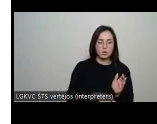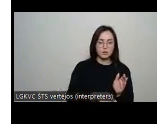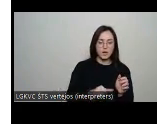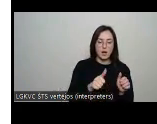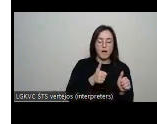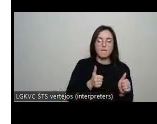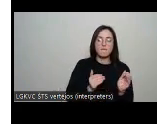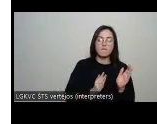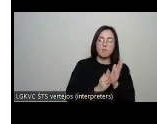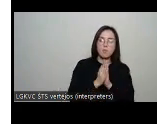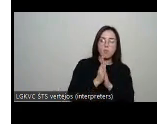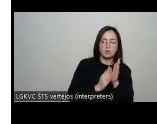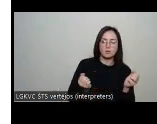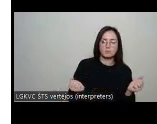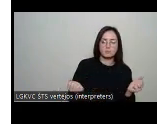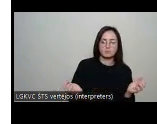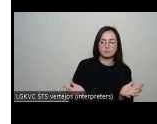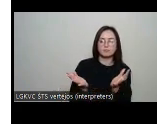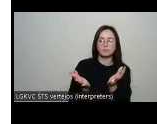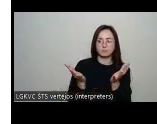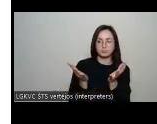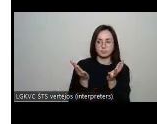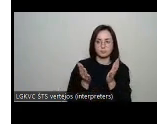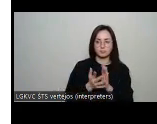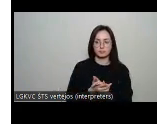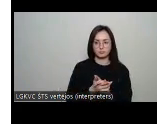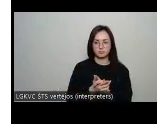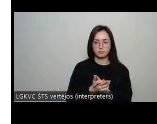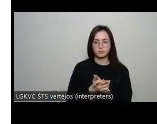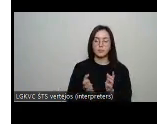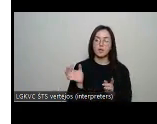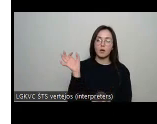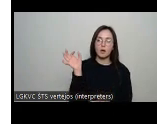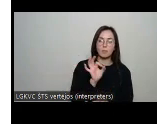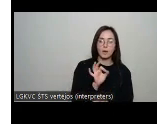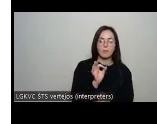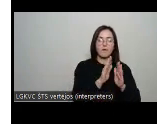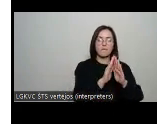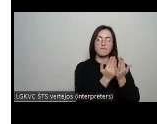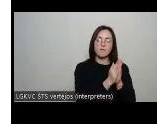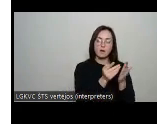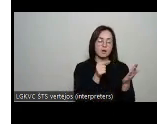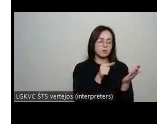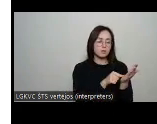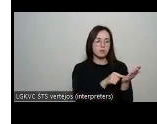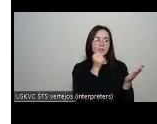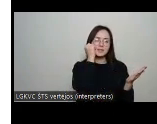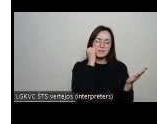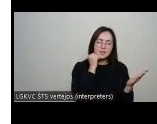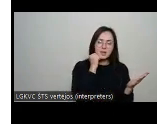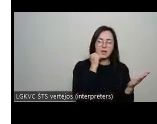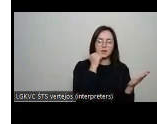motivuotų mokinius. Ir labai dažnai turime vadovėlius, kurie yra seni ir